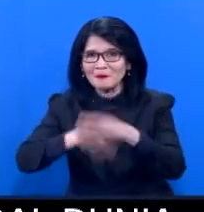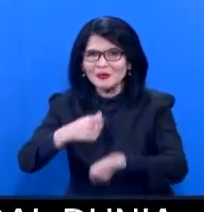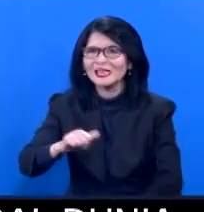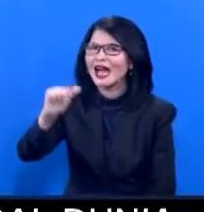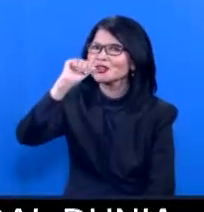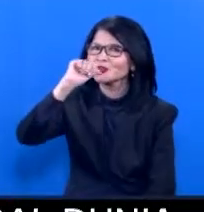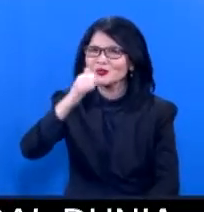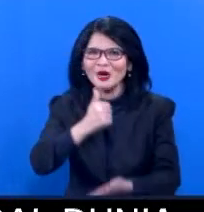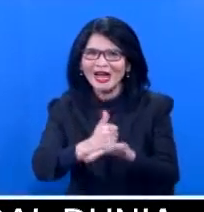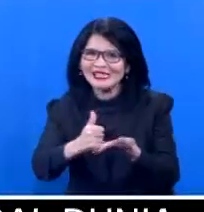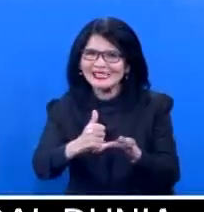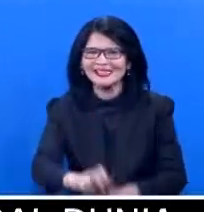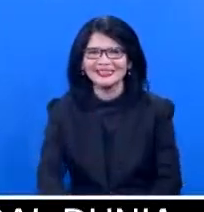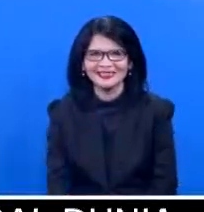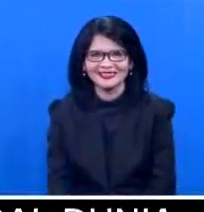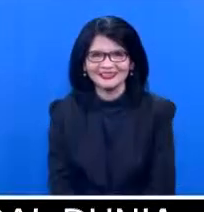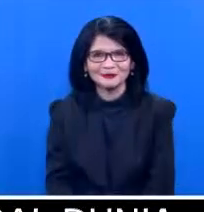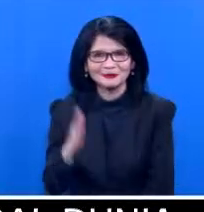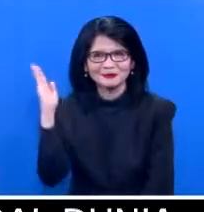Murni.